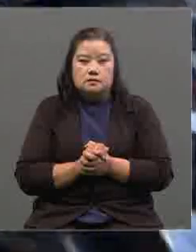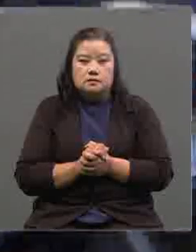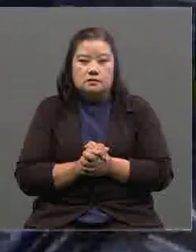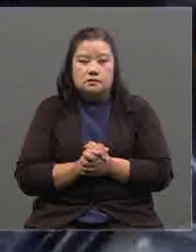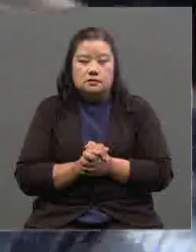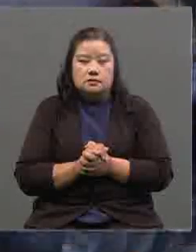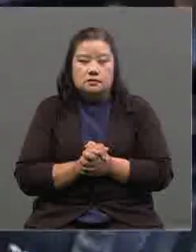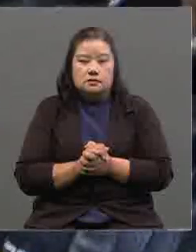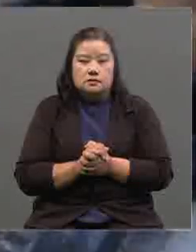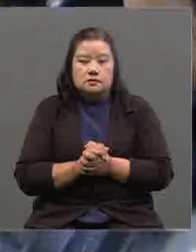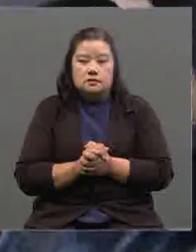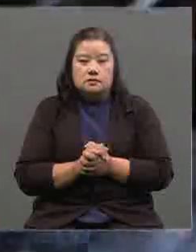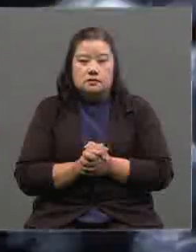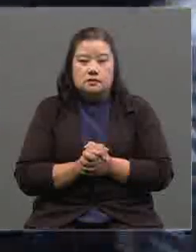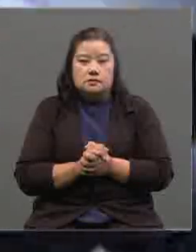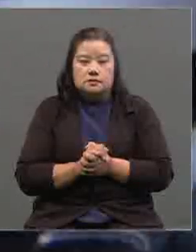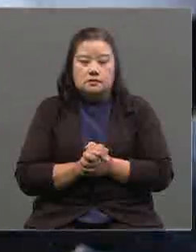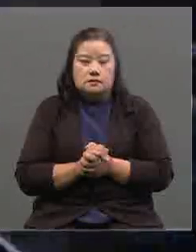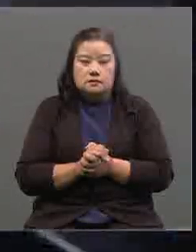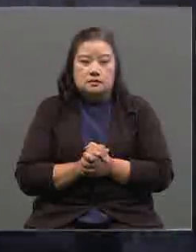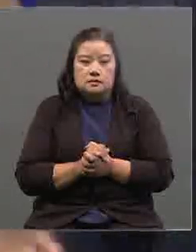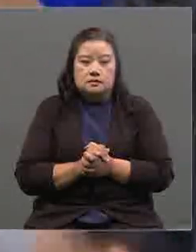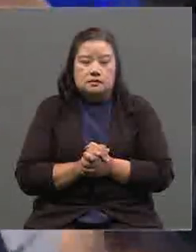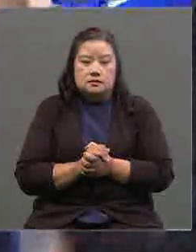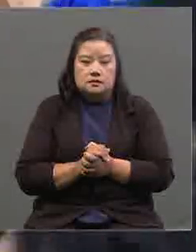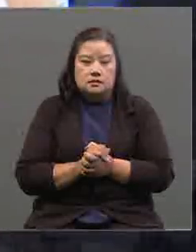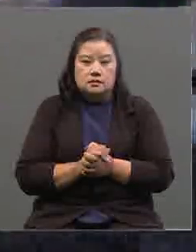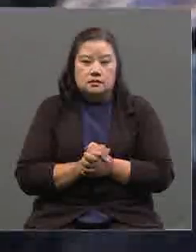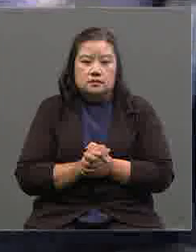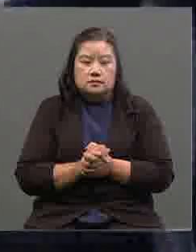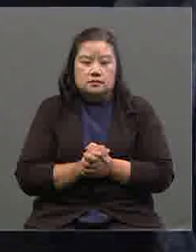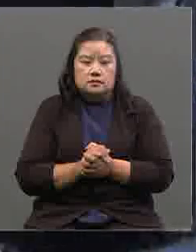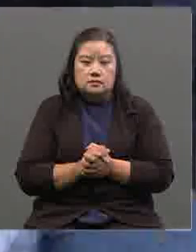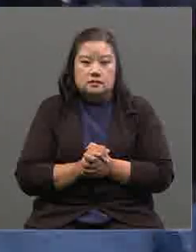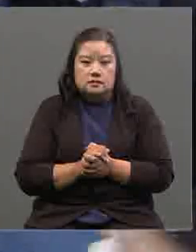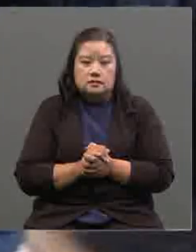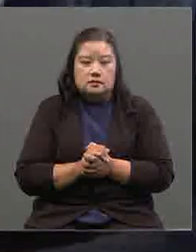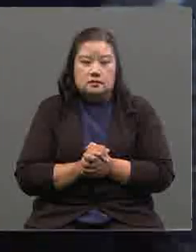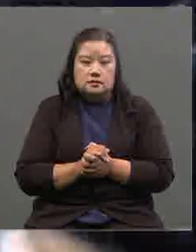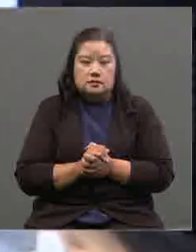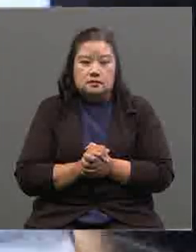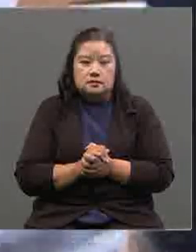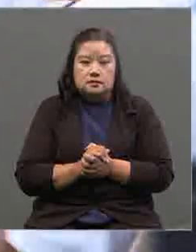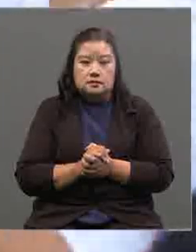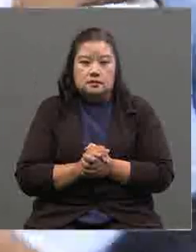อรอดูกันนี่คะ วันนี้ค่ะแล้ววันนี้ละละ